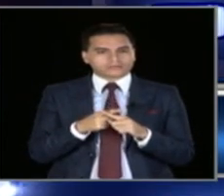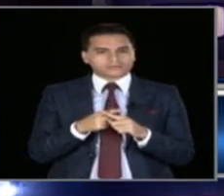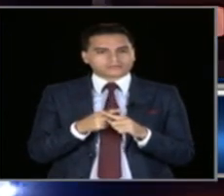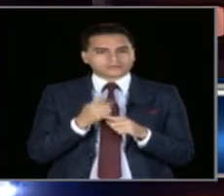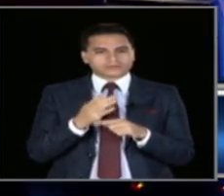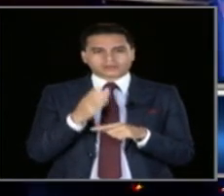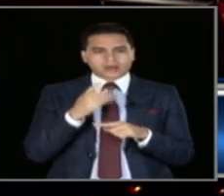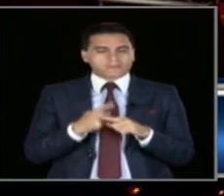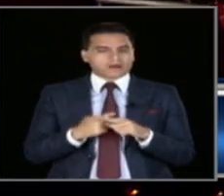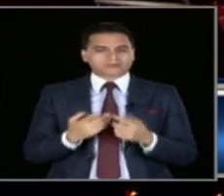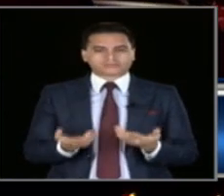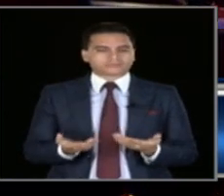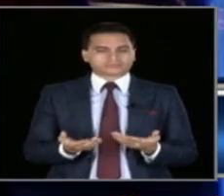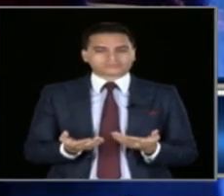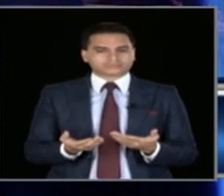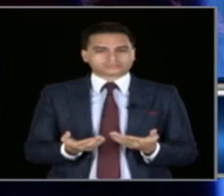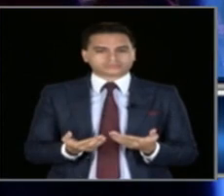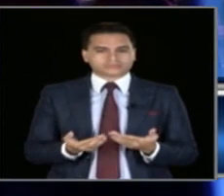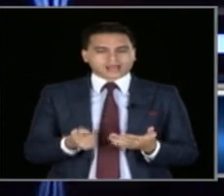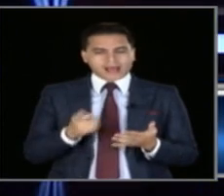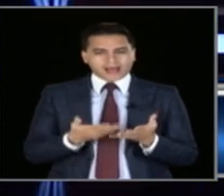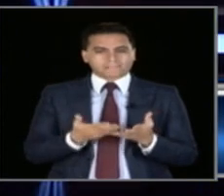إجابة خاطئة. على مهلك